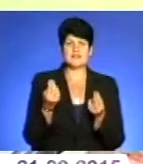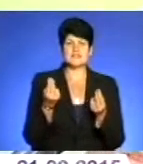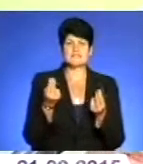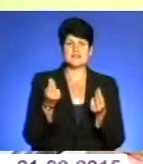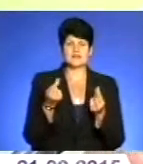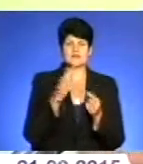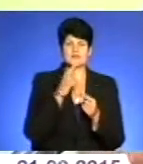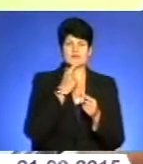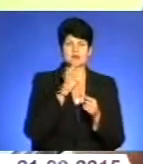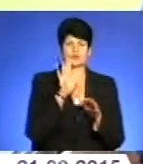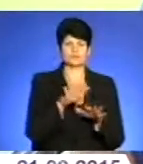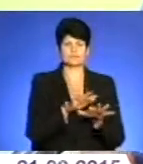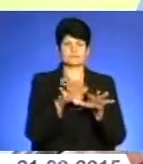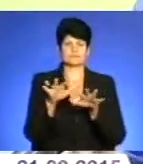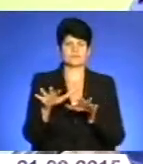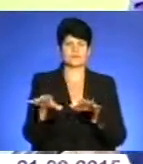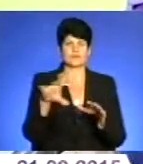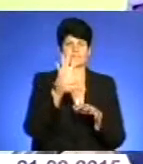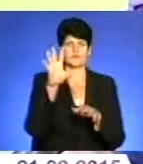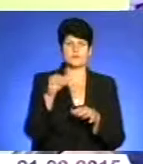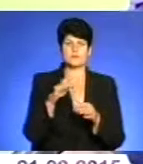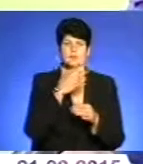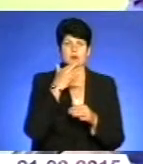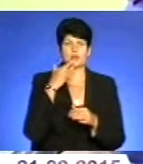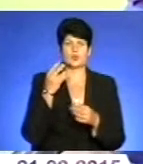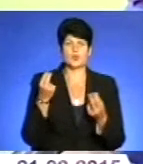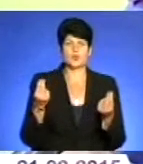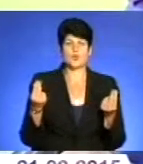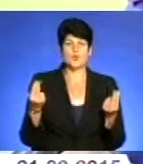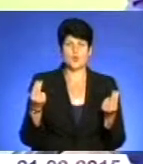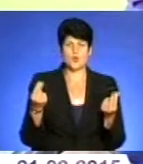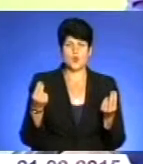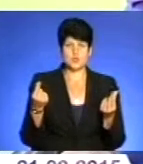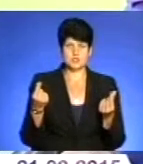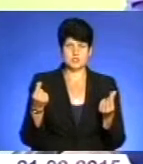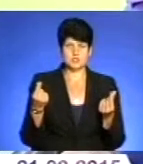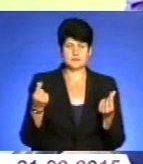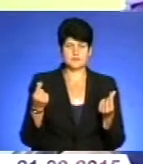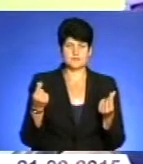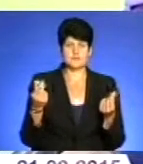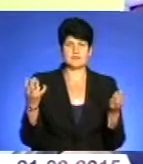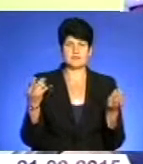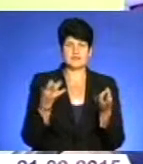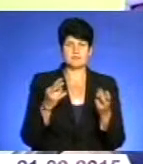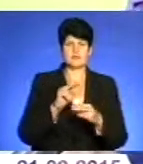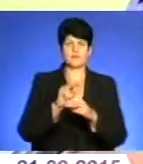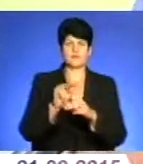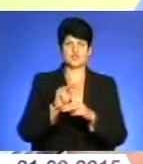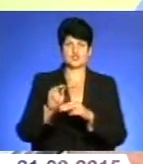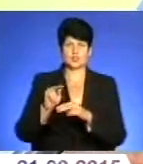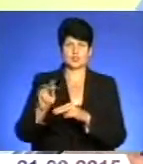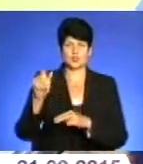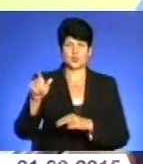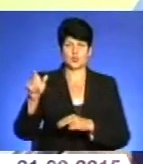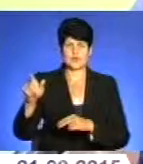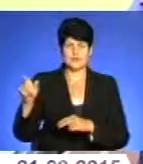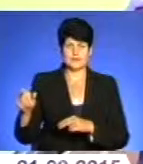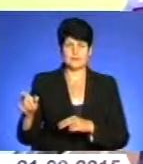перекрити інші райони, тому що це треба багато грошей, треба вчити людей. Ми спробуємо